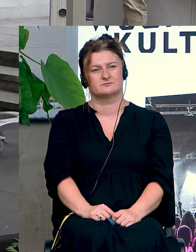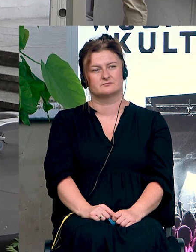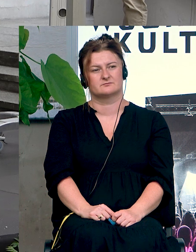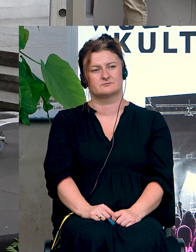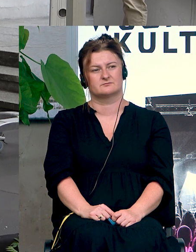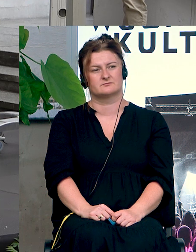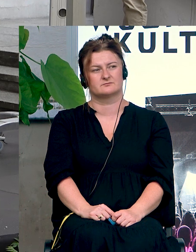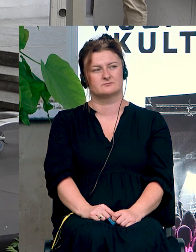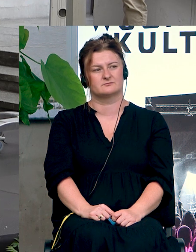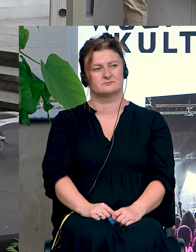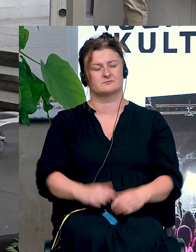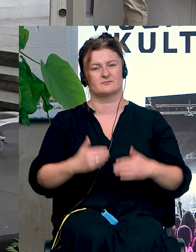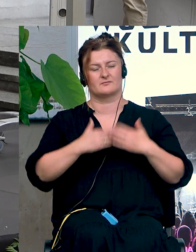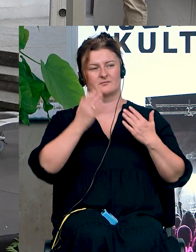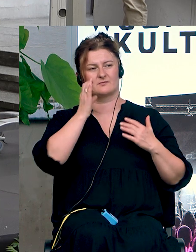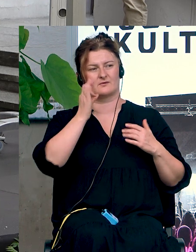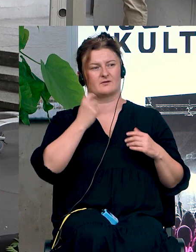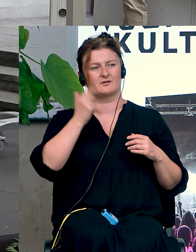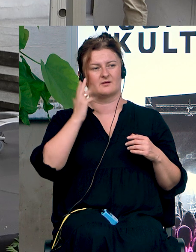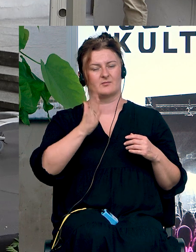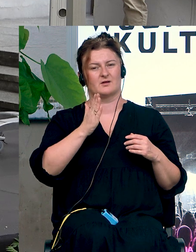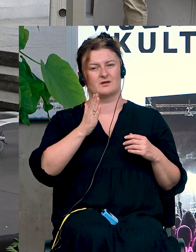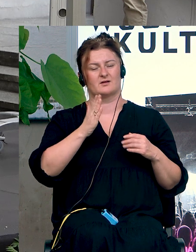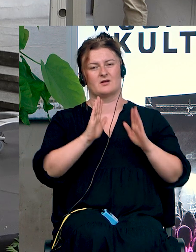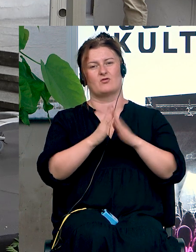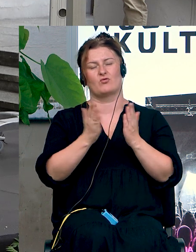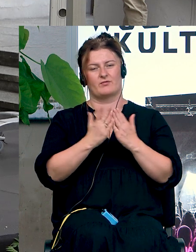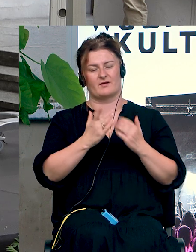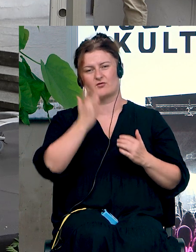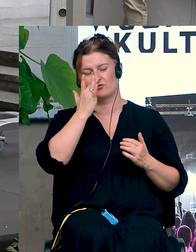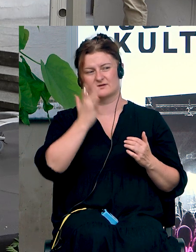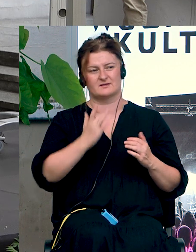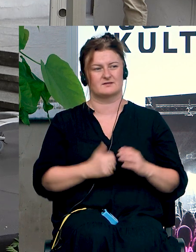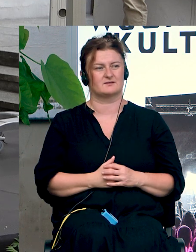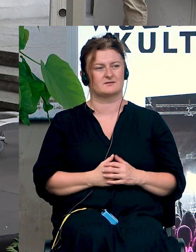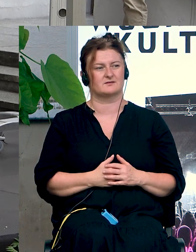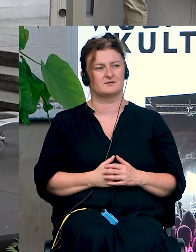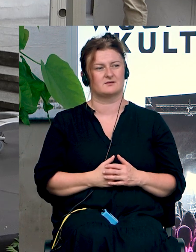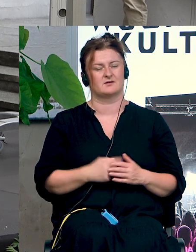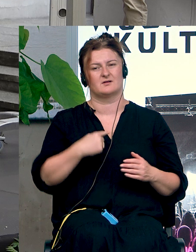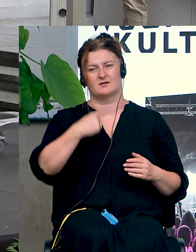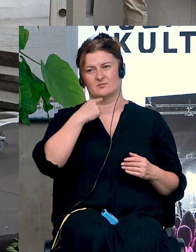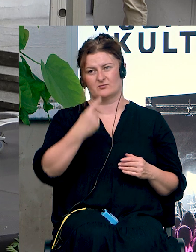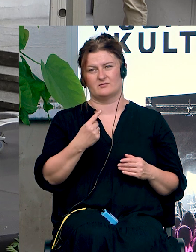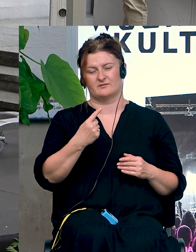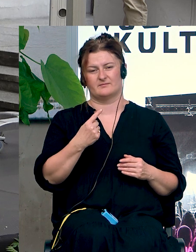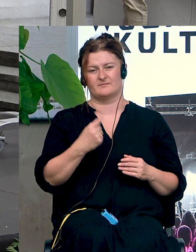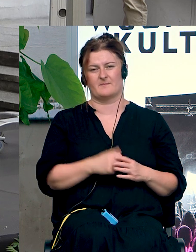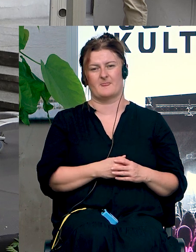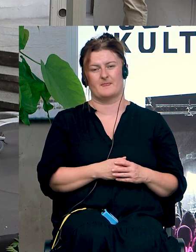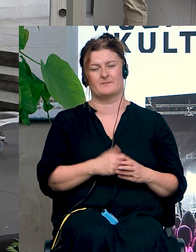Dzień dobry. Nie będę mówiła o literaturze rosyjskiej. Przyznam, że